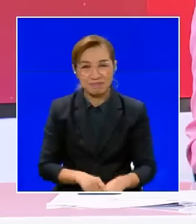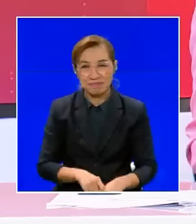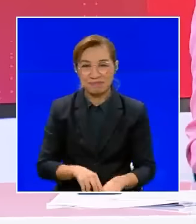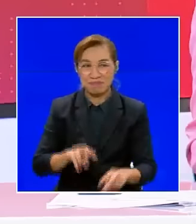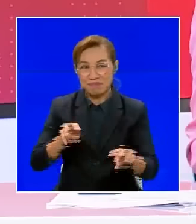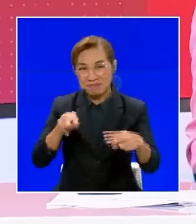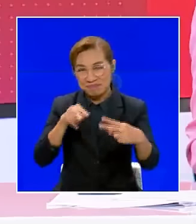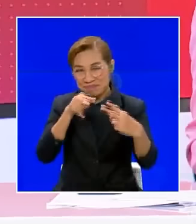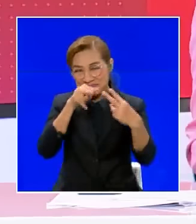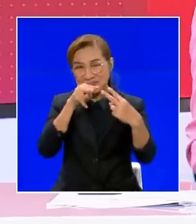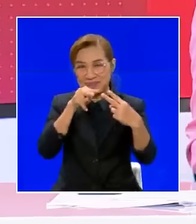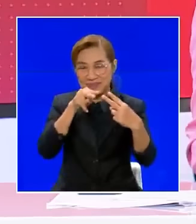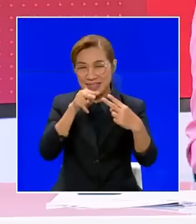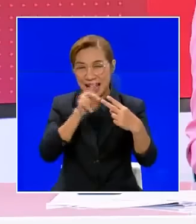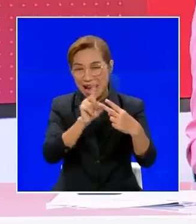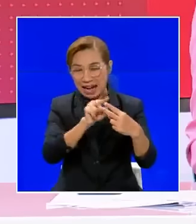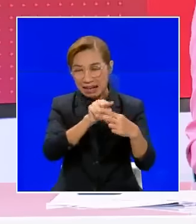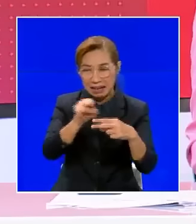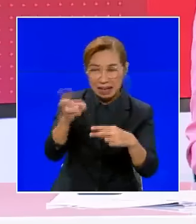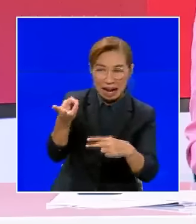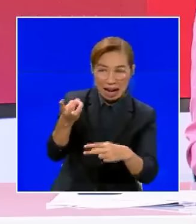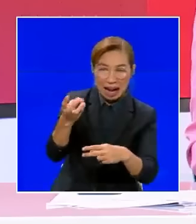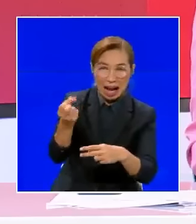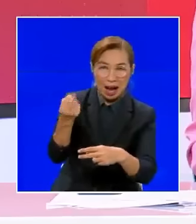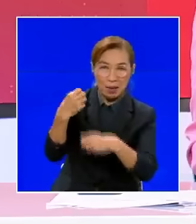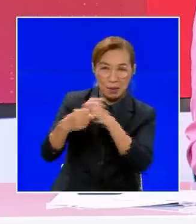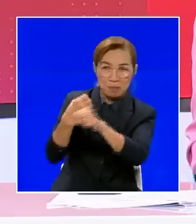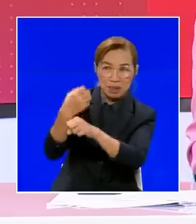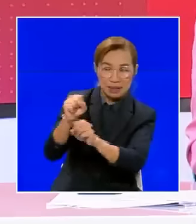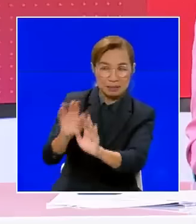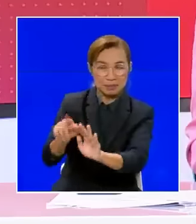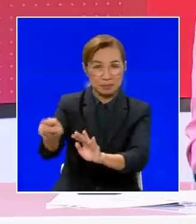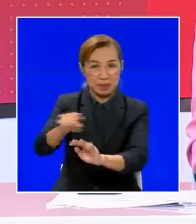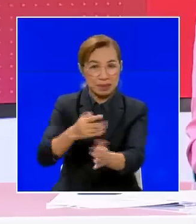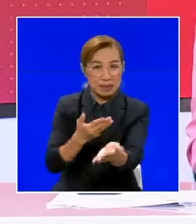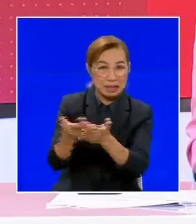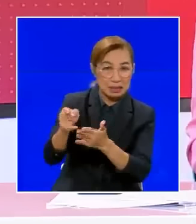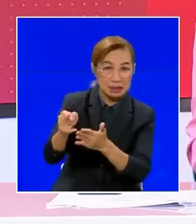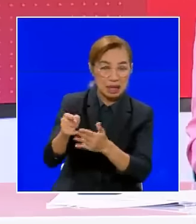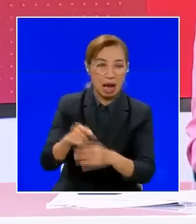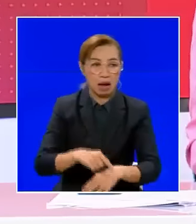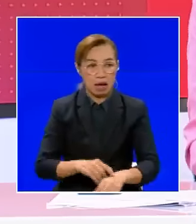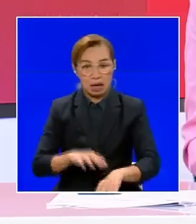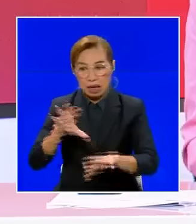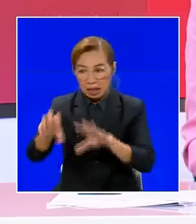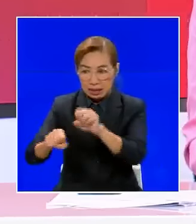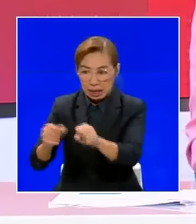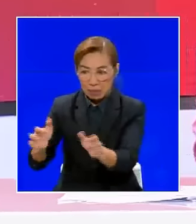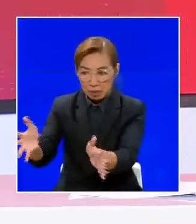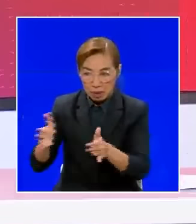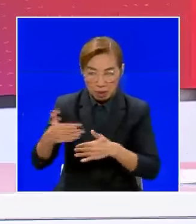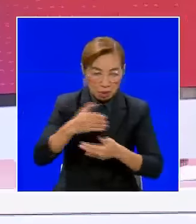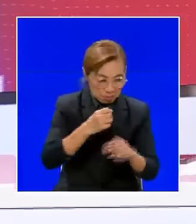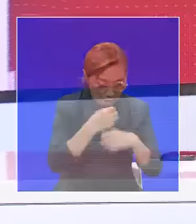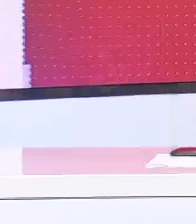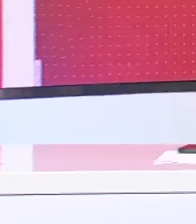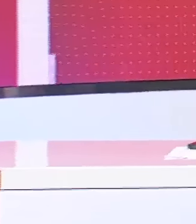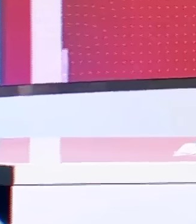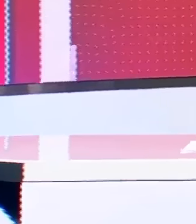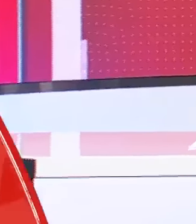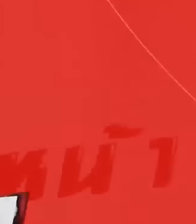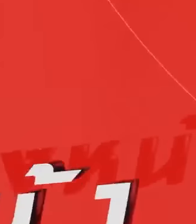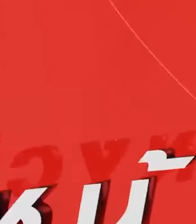าก็จ้องมองข้าว10ปีมันเสียวซ่านหัวใจเพราะบอกถ้าจะประมูลได้แค่ดูเท่านั้น เอ าข้าวออกนอกโกดังไม่ได้ใช้วิ